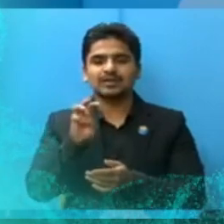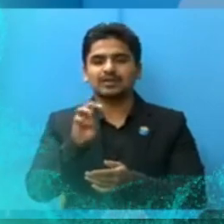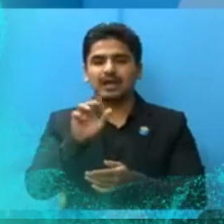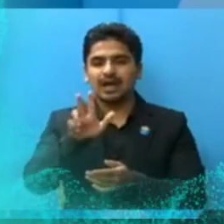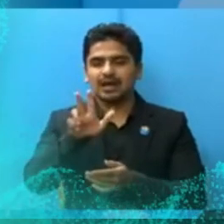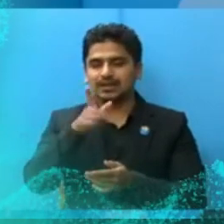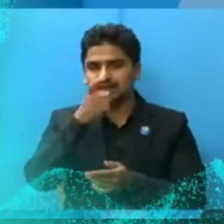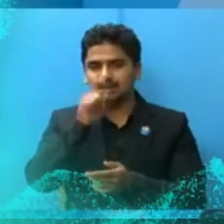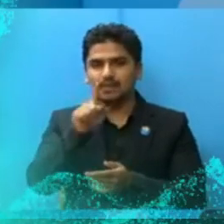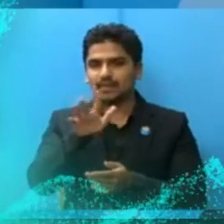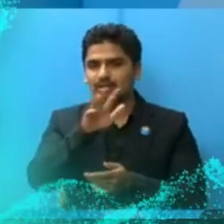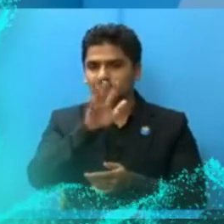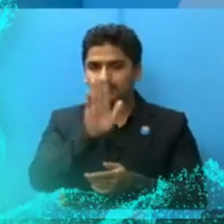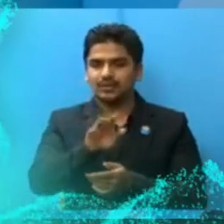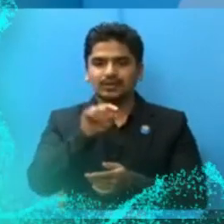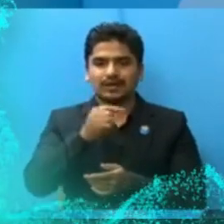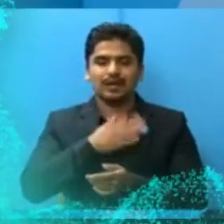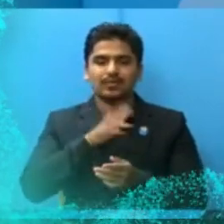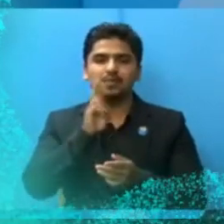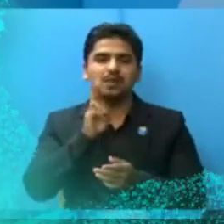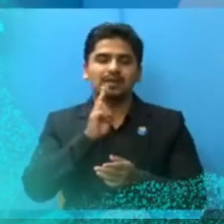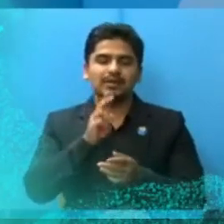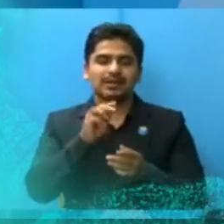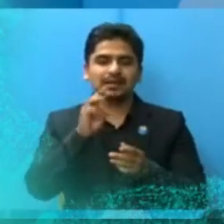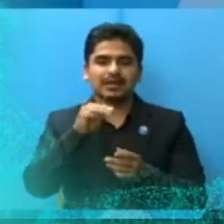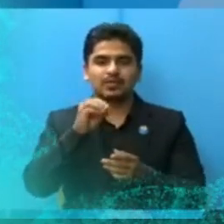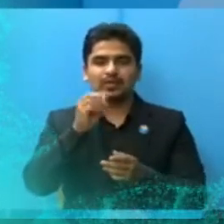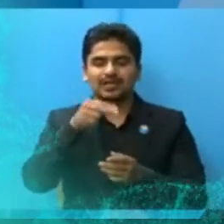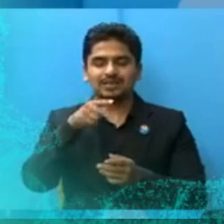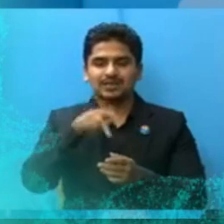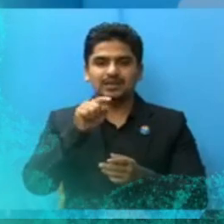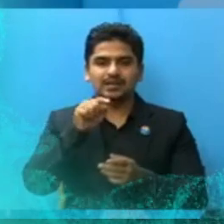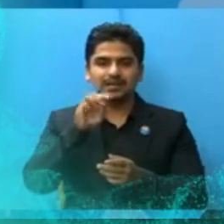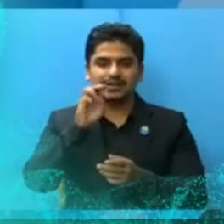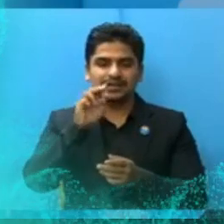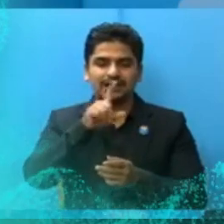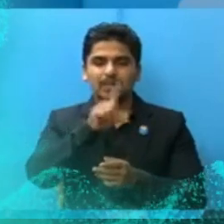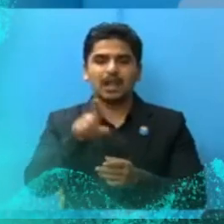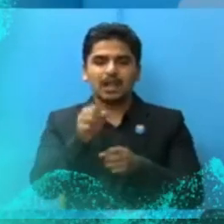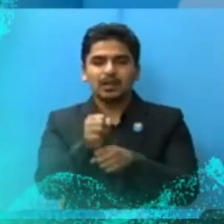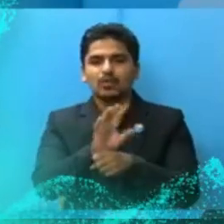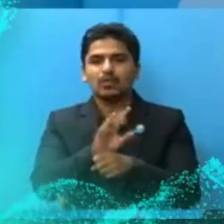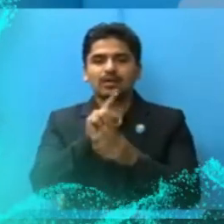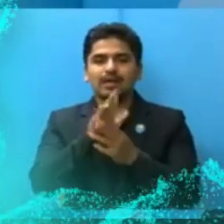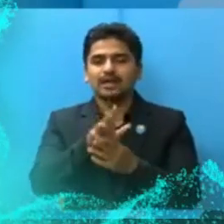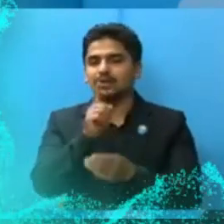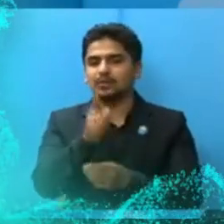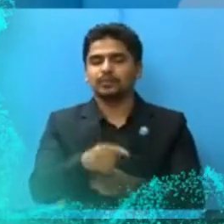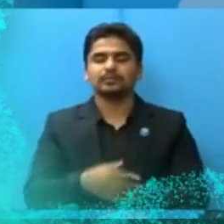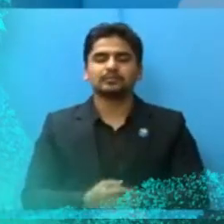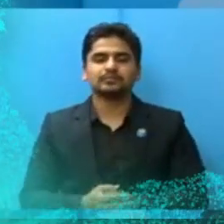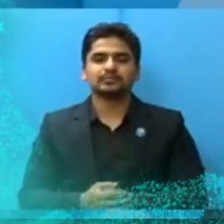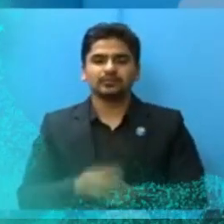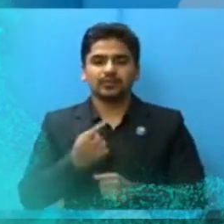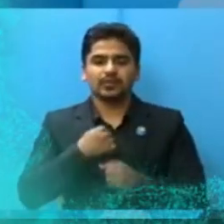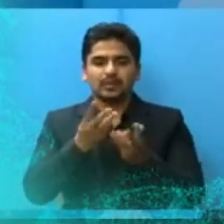37,74,815 छ र हाम्रो भाइबर एमओएचपी नेपाल कोभिड 19 हो। अब